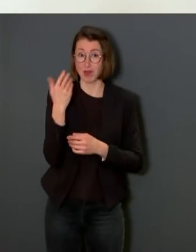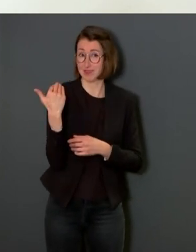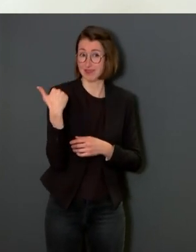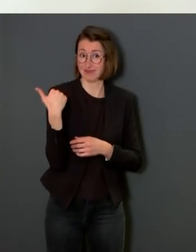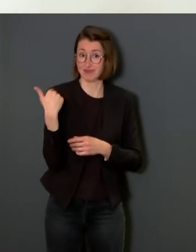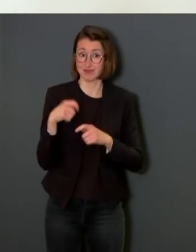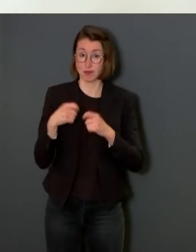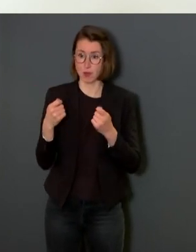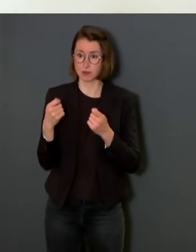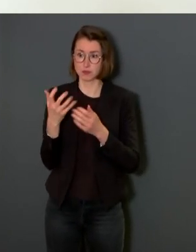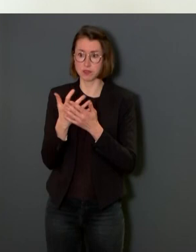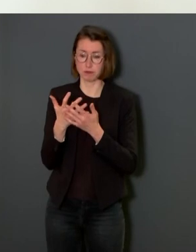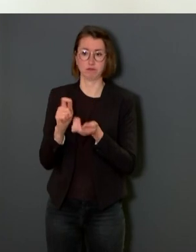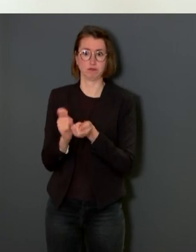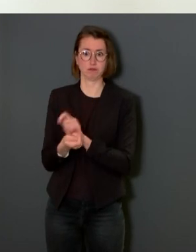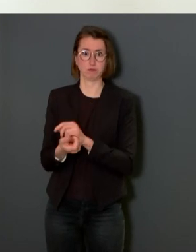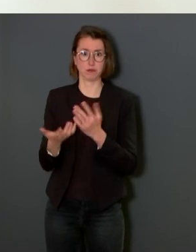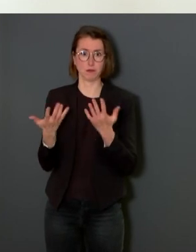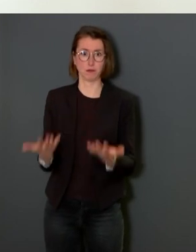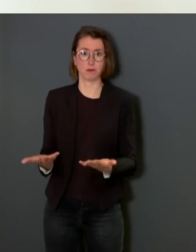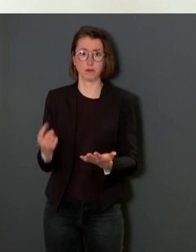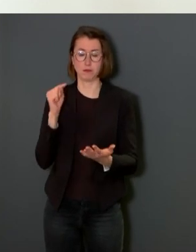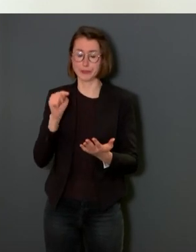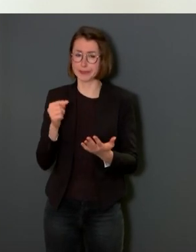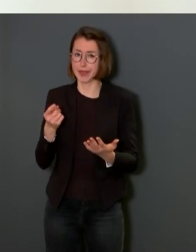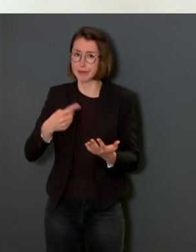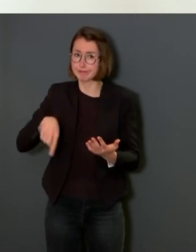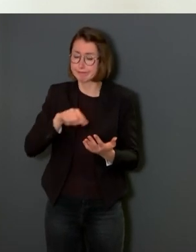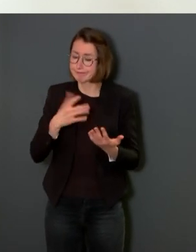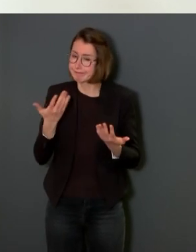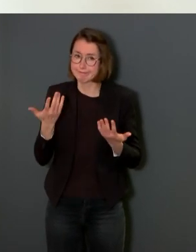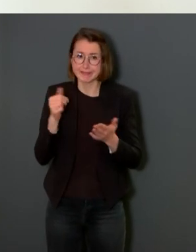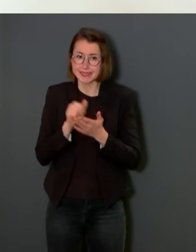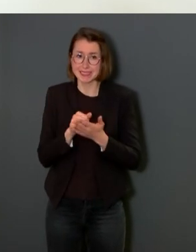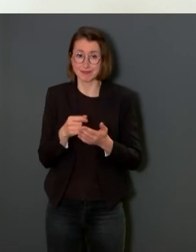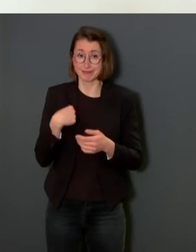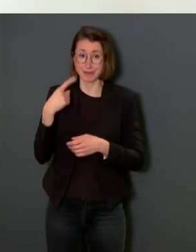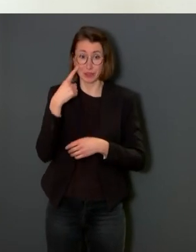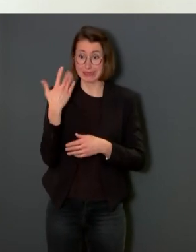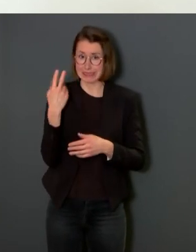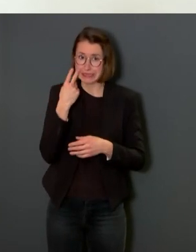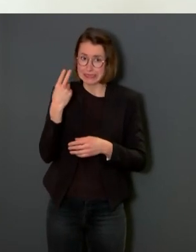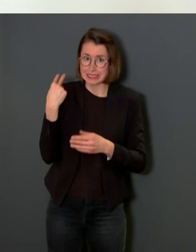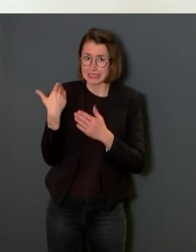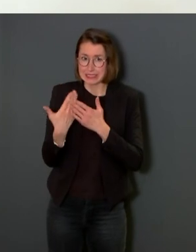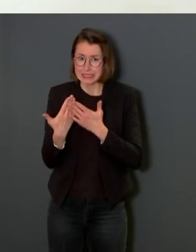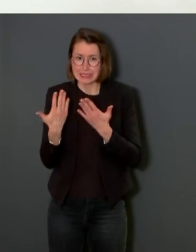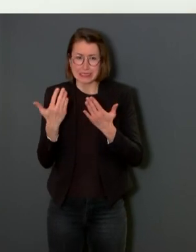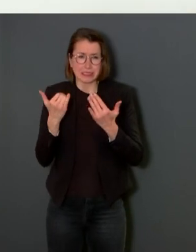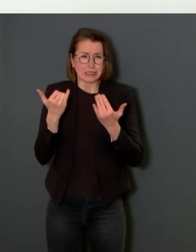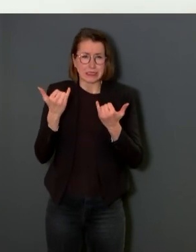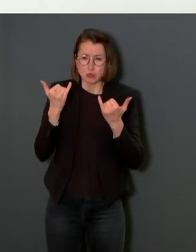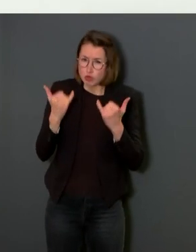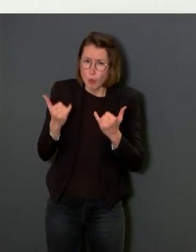Je pense que ce ne serait pas une bonne chose de baser sur cette évolution récente, de dire on va quand même décider. Prenons un peu de temps